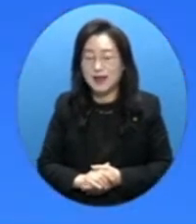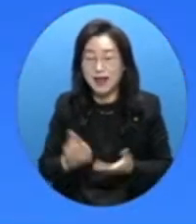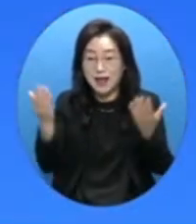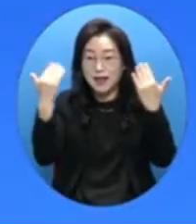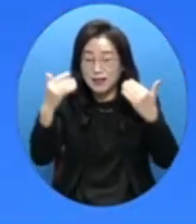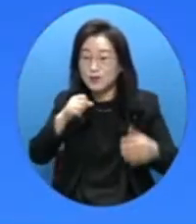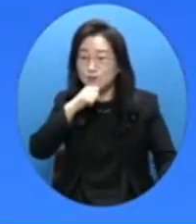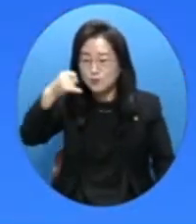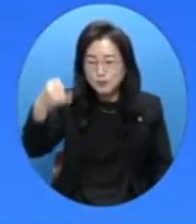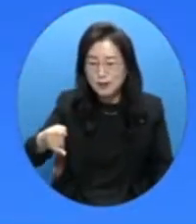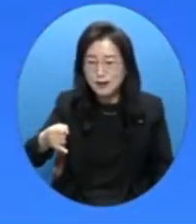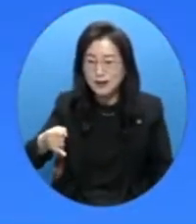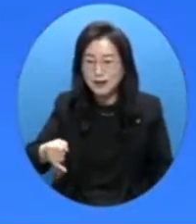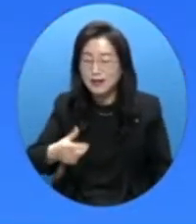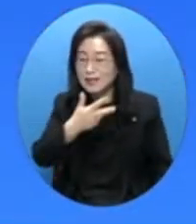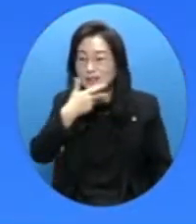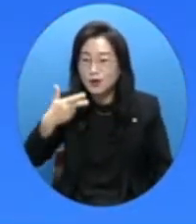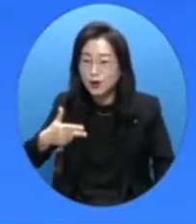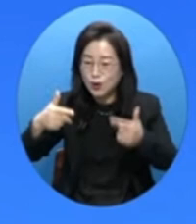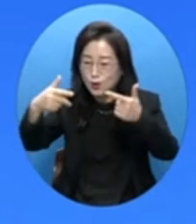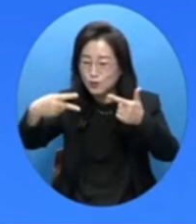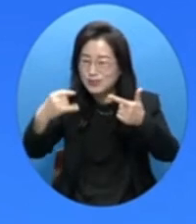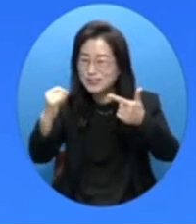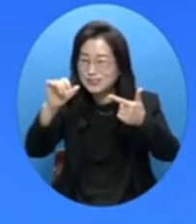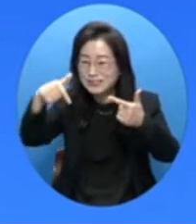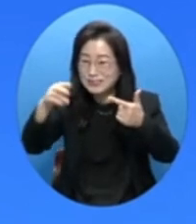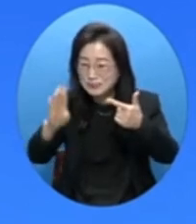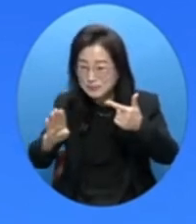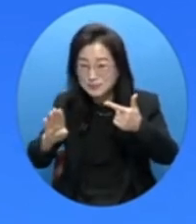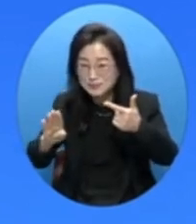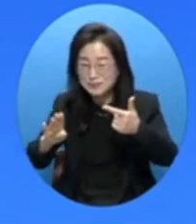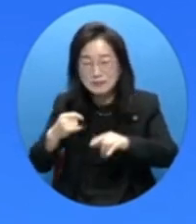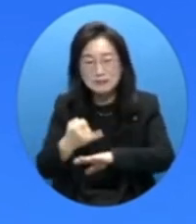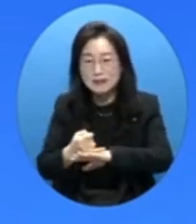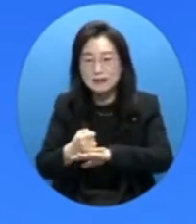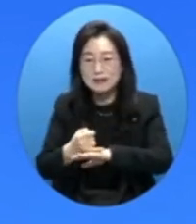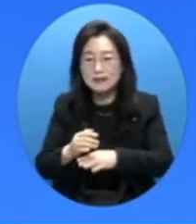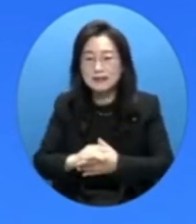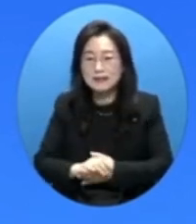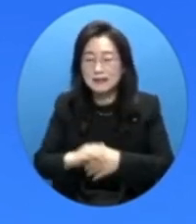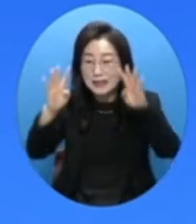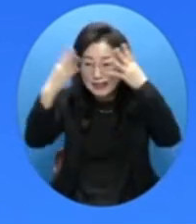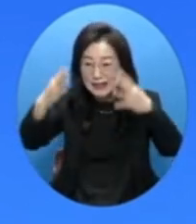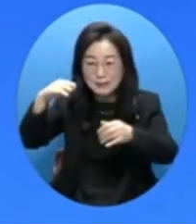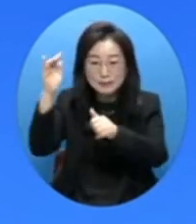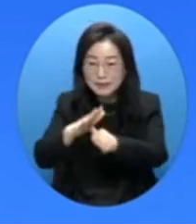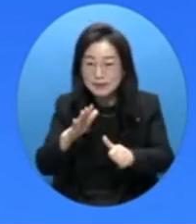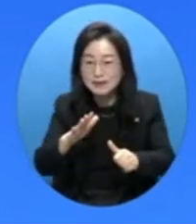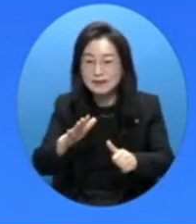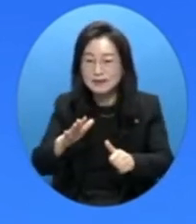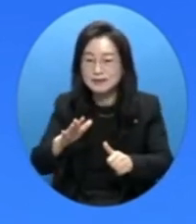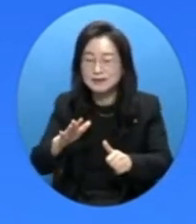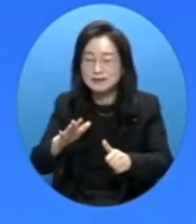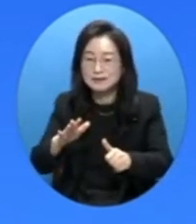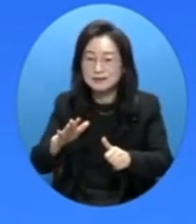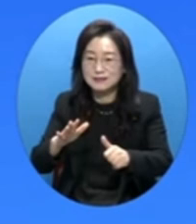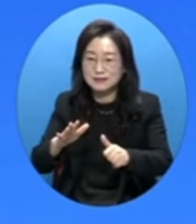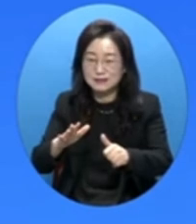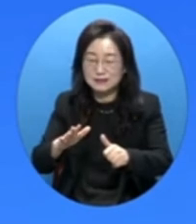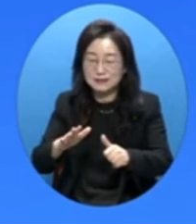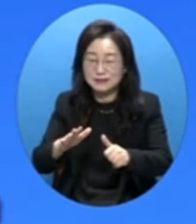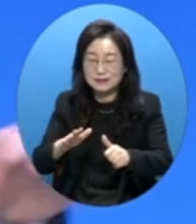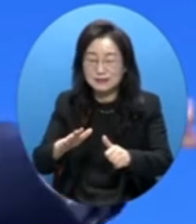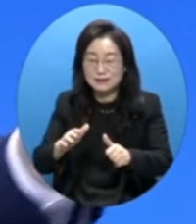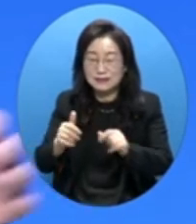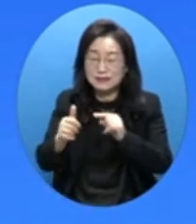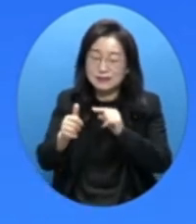학교에서 성적이 하위권이고 영어도 6등급이고 대학도 떨어지고 그 앞에